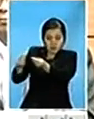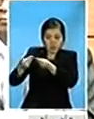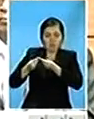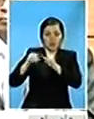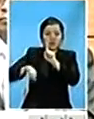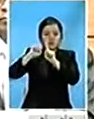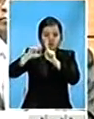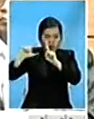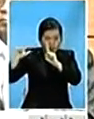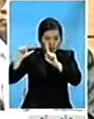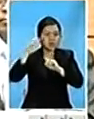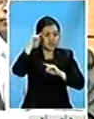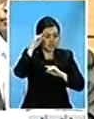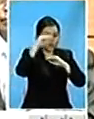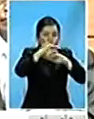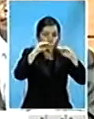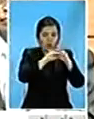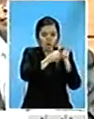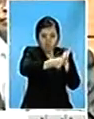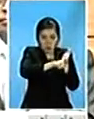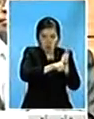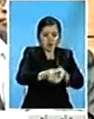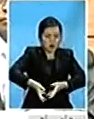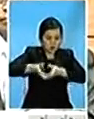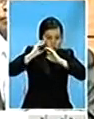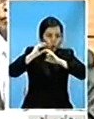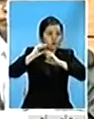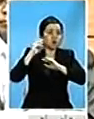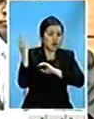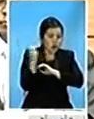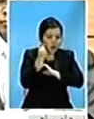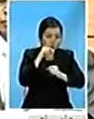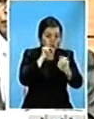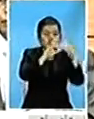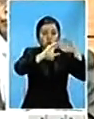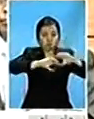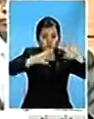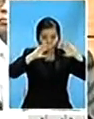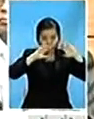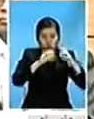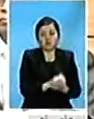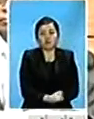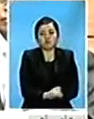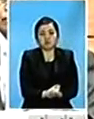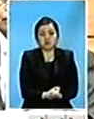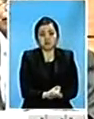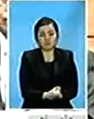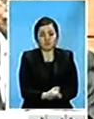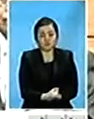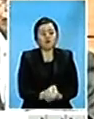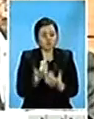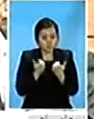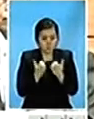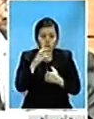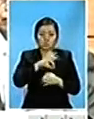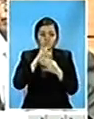ายนี้ควรที่จะต้องมีการทบทวนโดยเร็วจากทางรัฐบาลที่น่าเป็นห่วงม